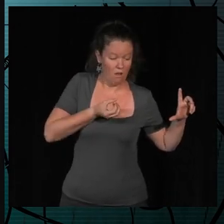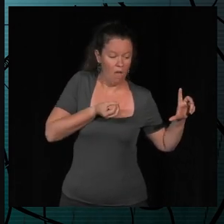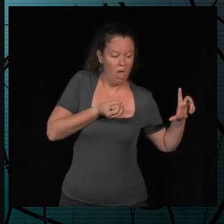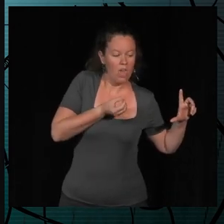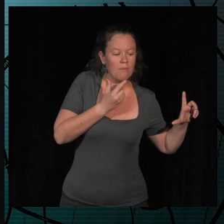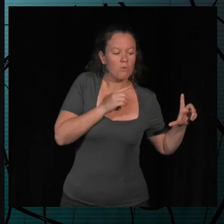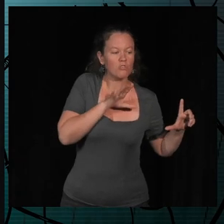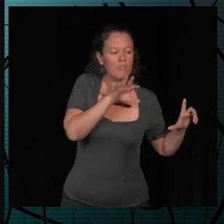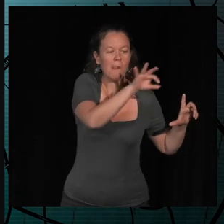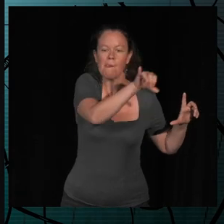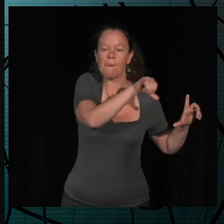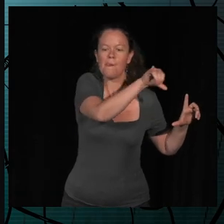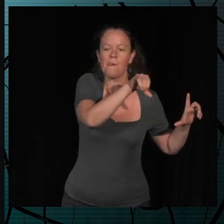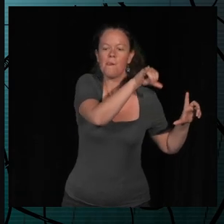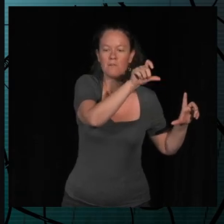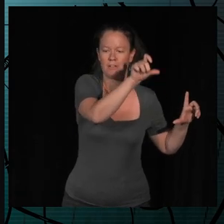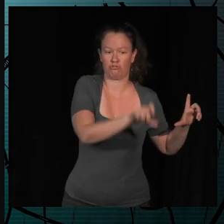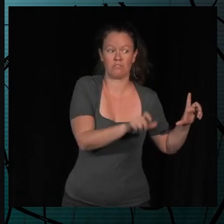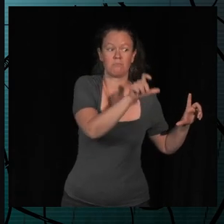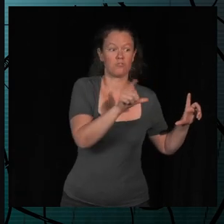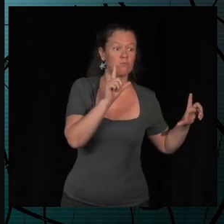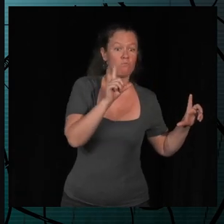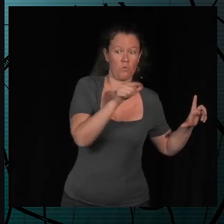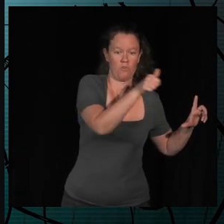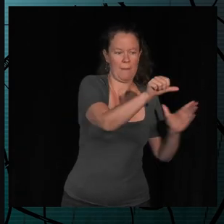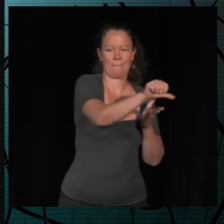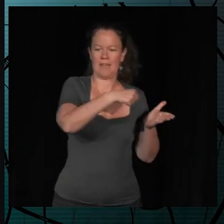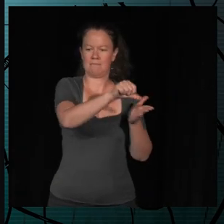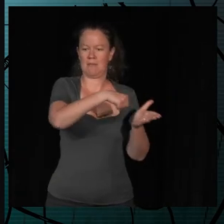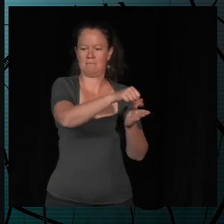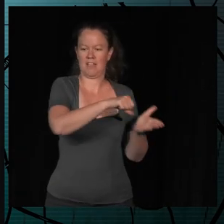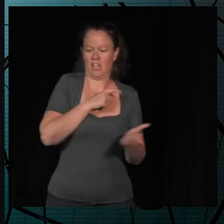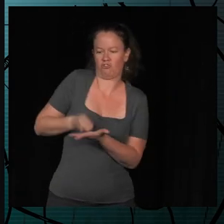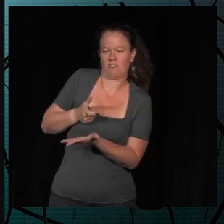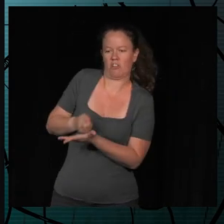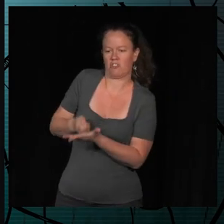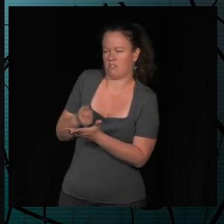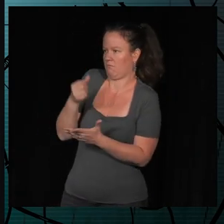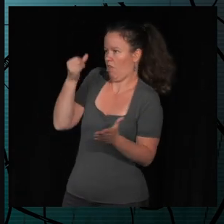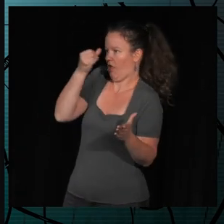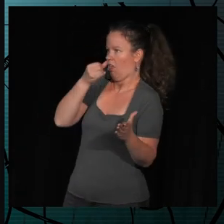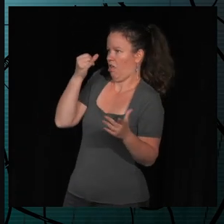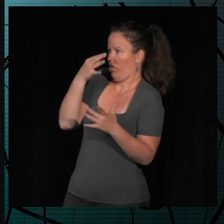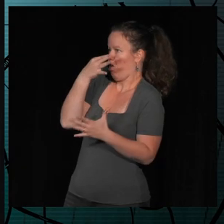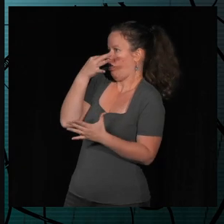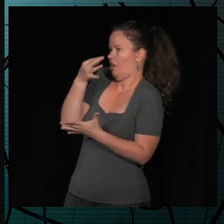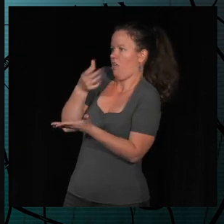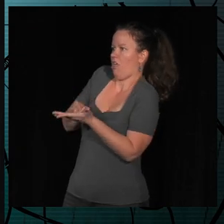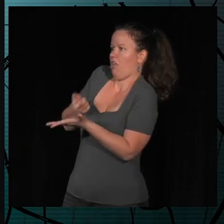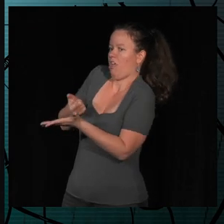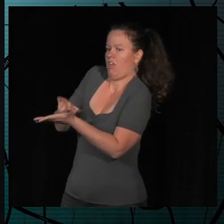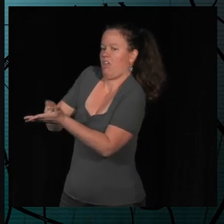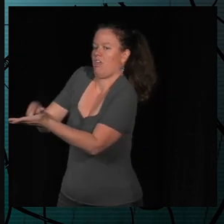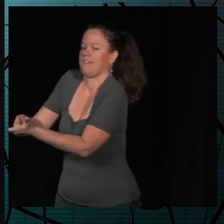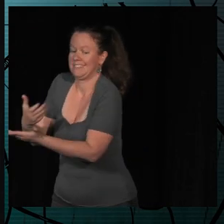délirante ou sont enfermés dans des problématiques entre autres de de créer une forme d'économie de la attention comme les